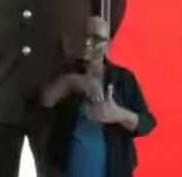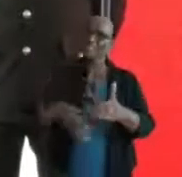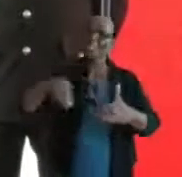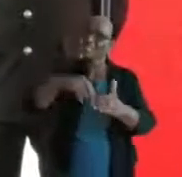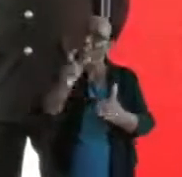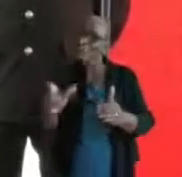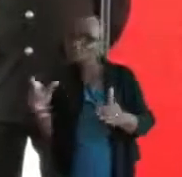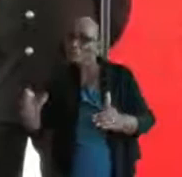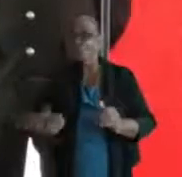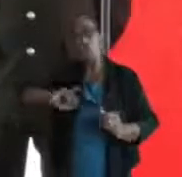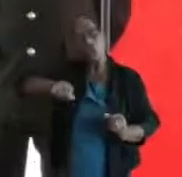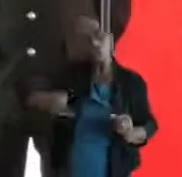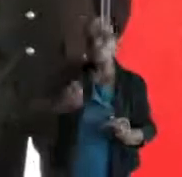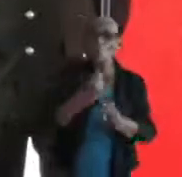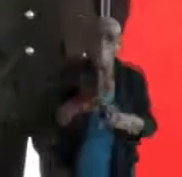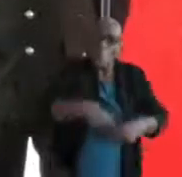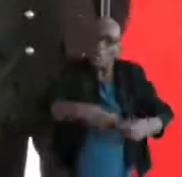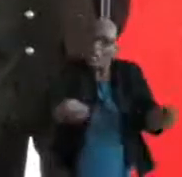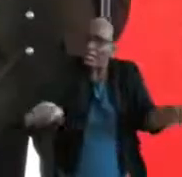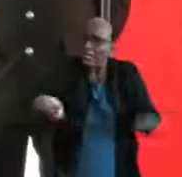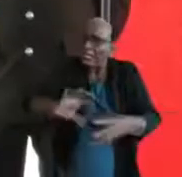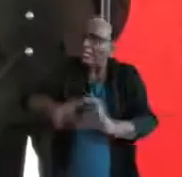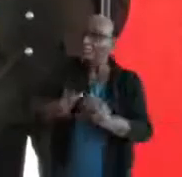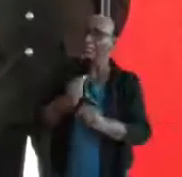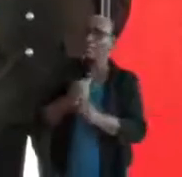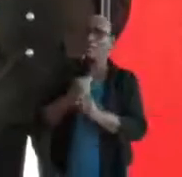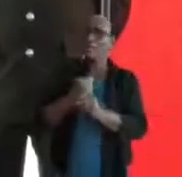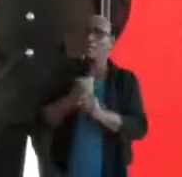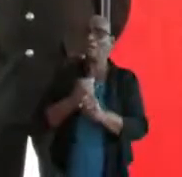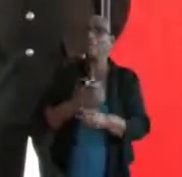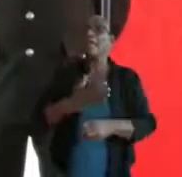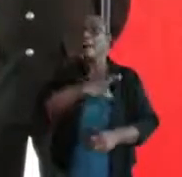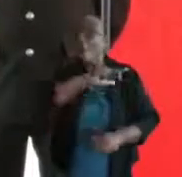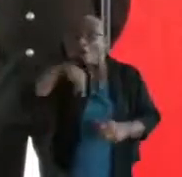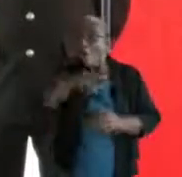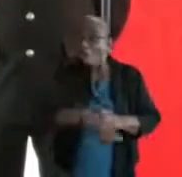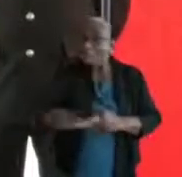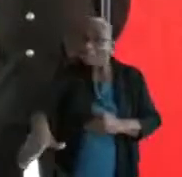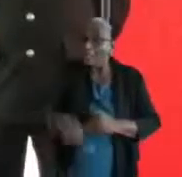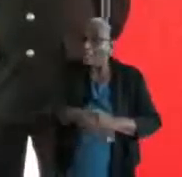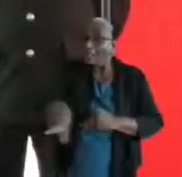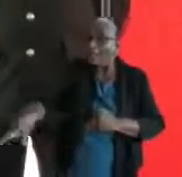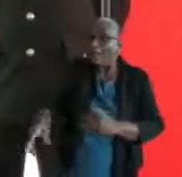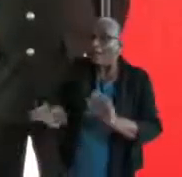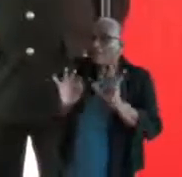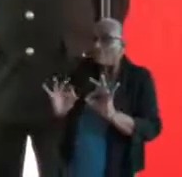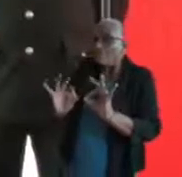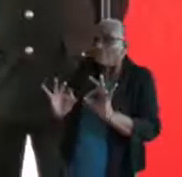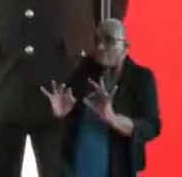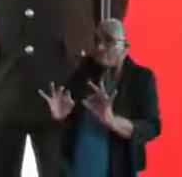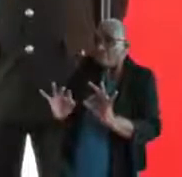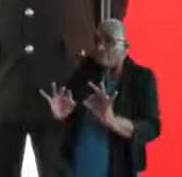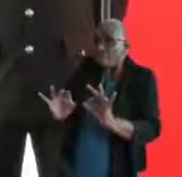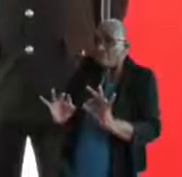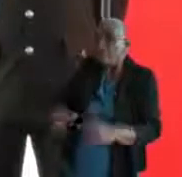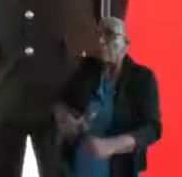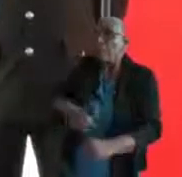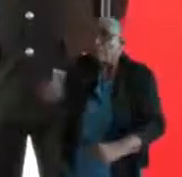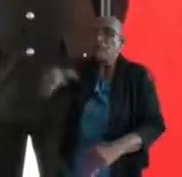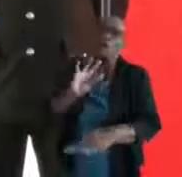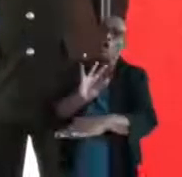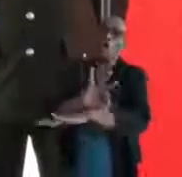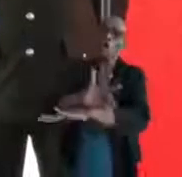nieuwe werkgelegenheid hebben creëert en onze kinderen nu weer veilig zijn en het beste onderwijs genieten